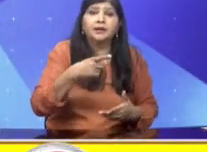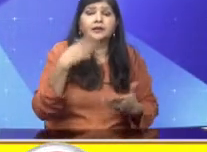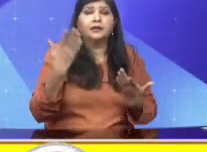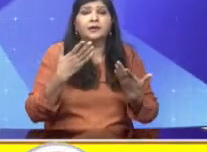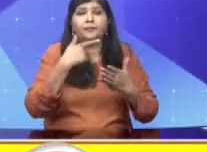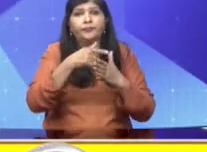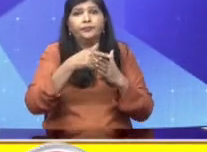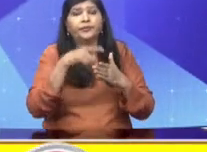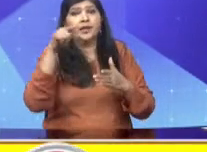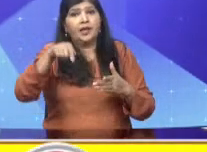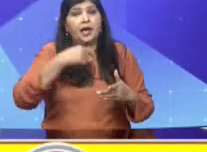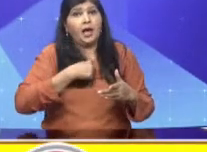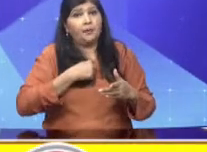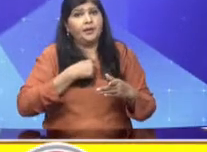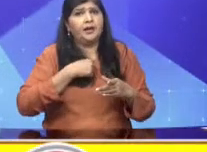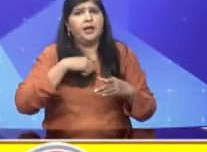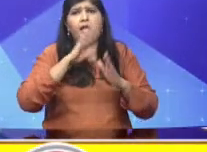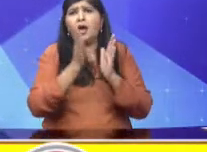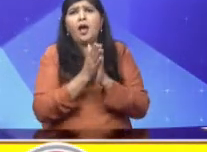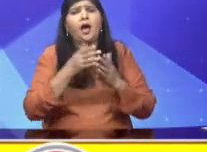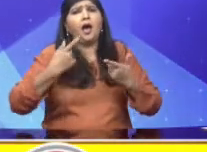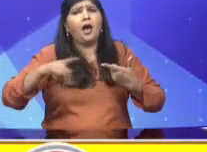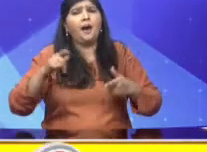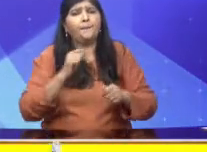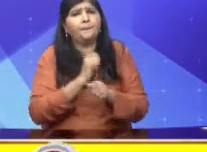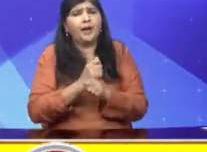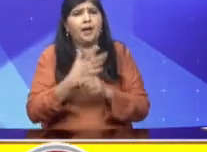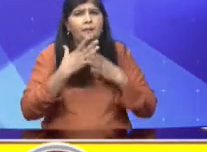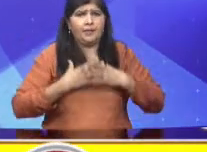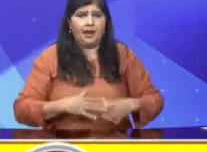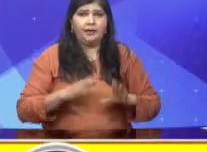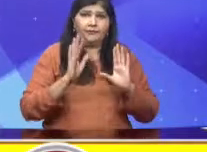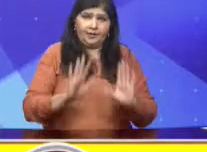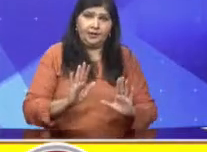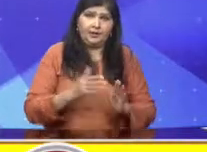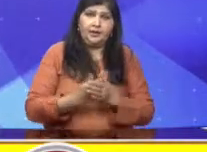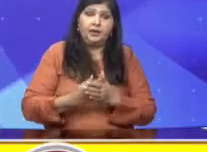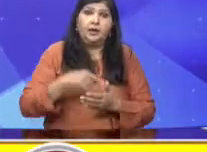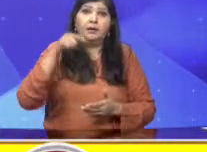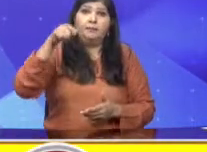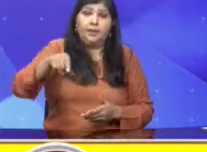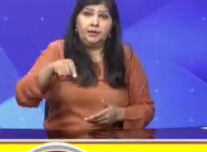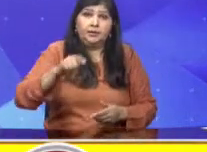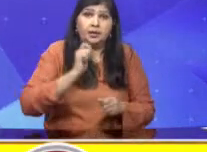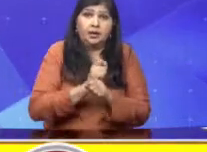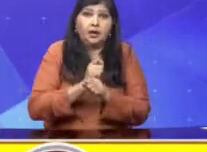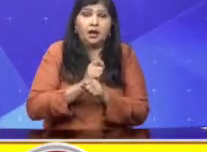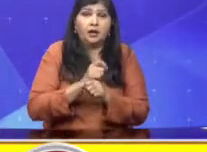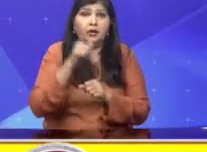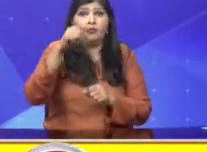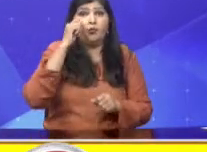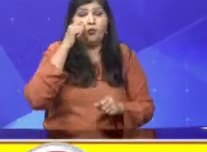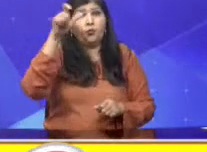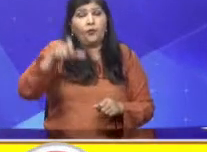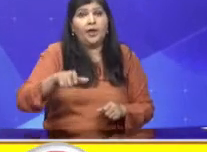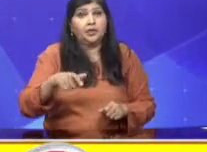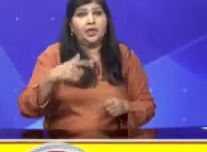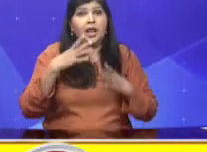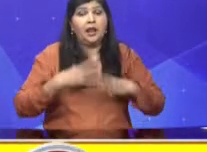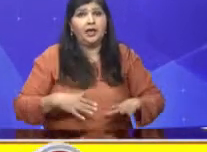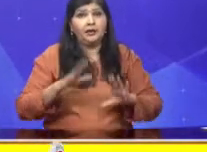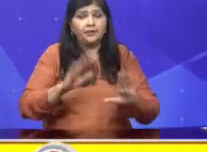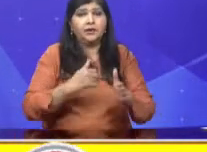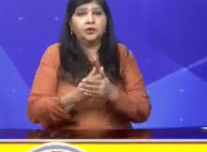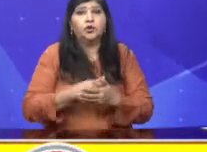अर्थात अपने लिए तो समसार में हर कोई जीता है लेकिन वास्तों में वही व्यक्ति जीता है